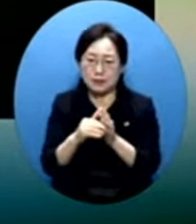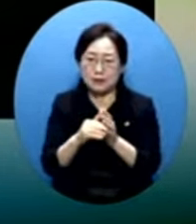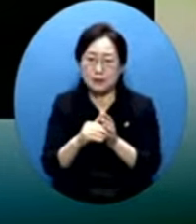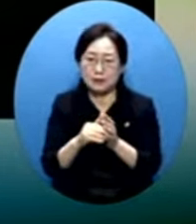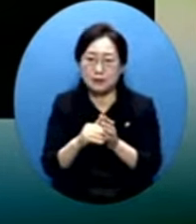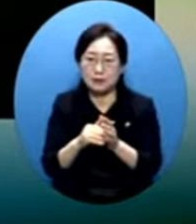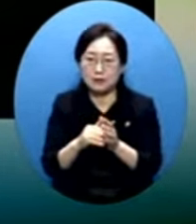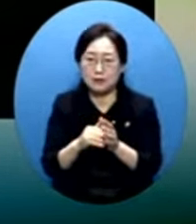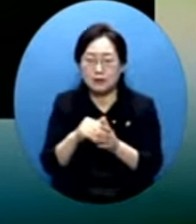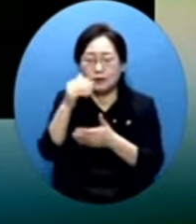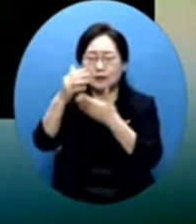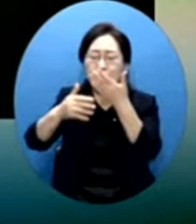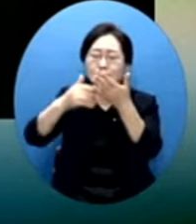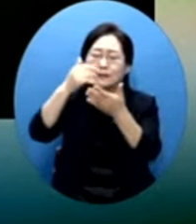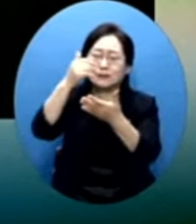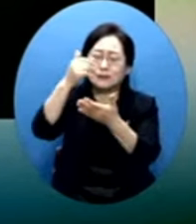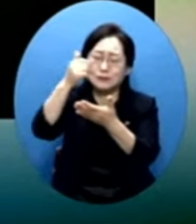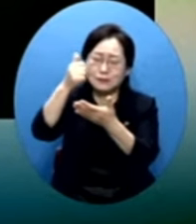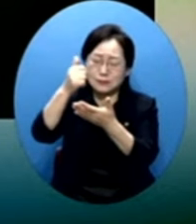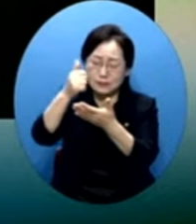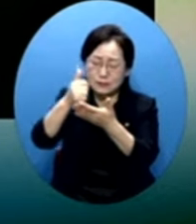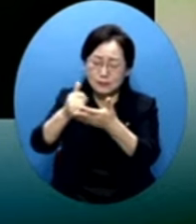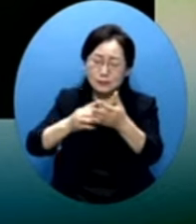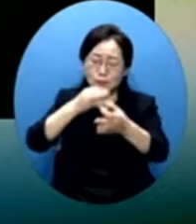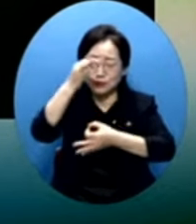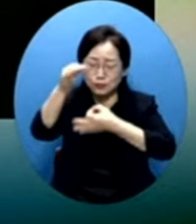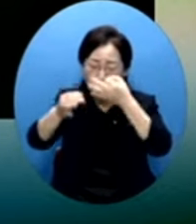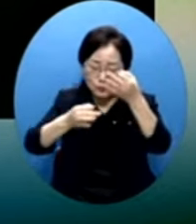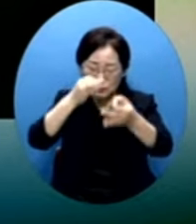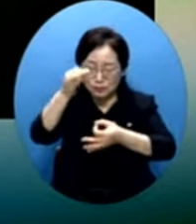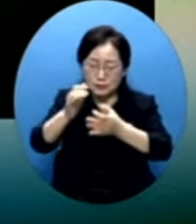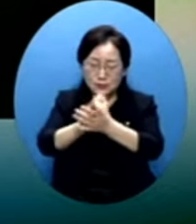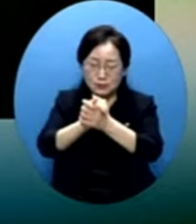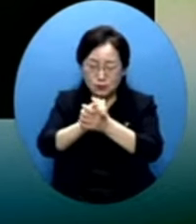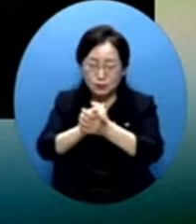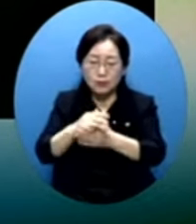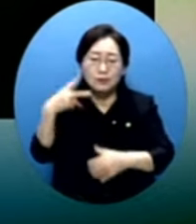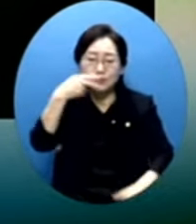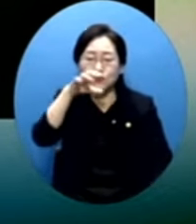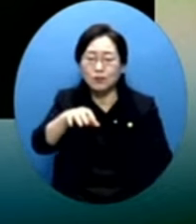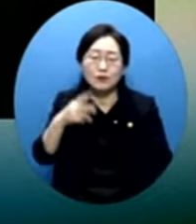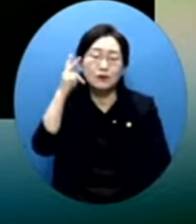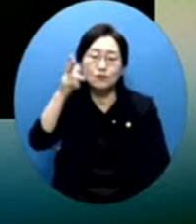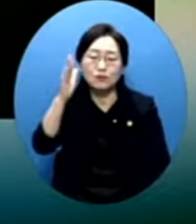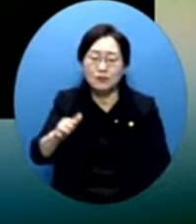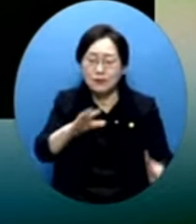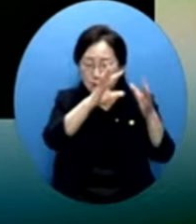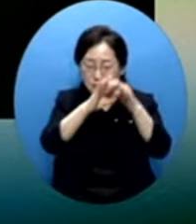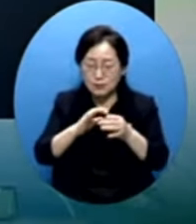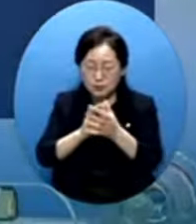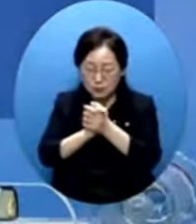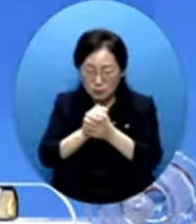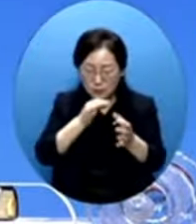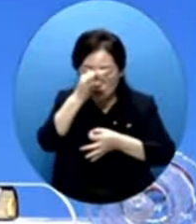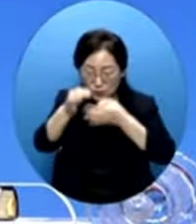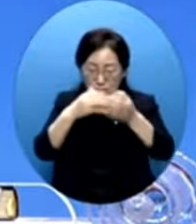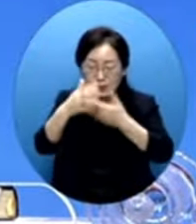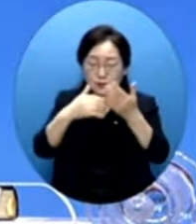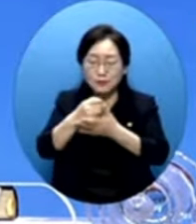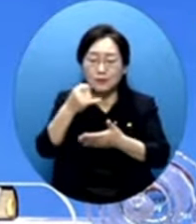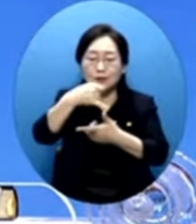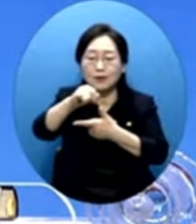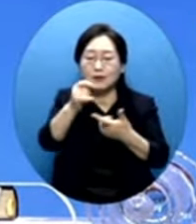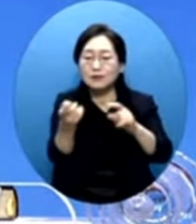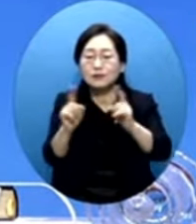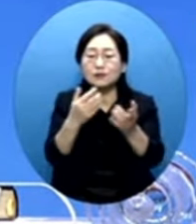그는 하나님께 부르진 것 외에는 답이 없었기 때문에 기도에 올라가서 일주일 내내 부르짖게 됐습니다 하나님 우리 딸을 살려